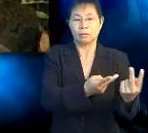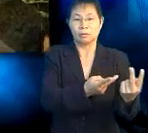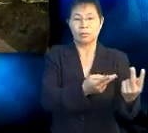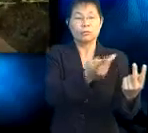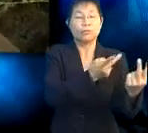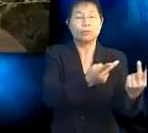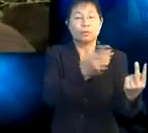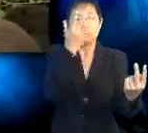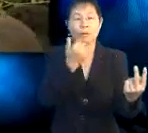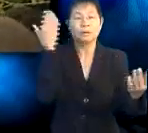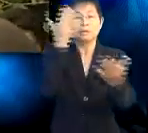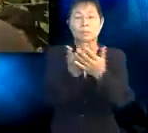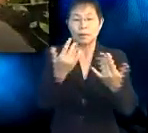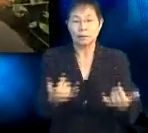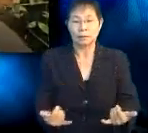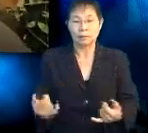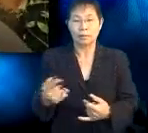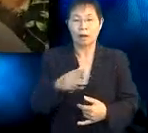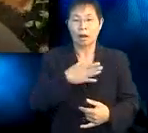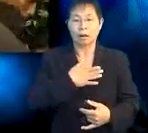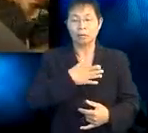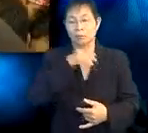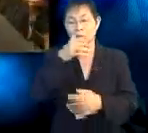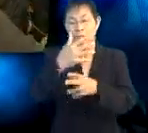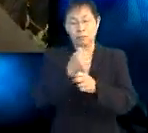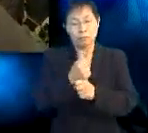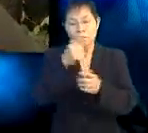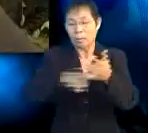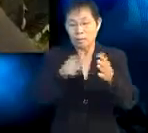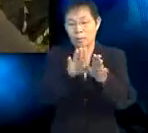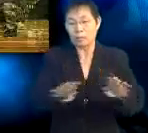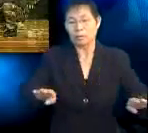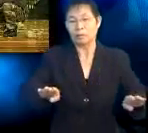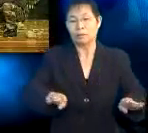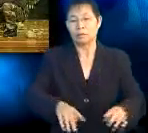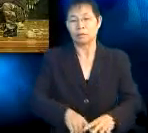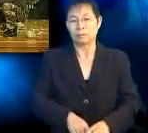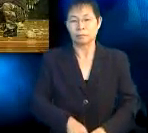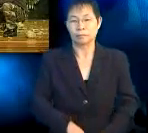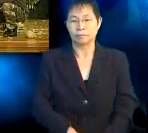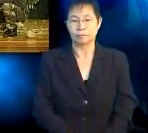Mengapa sehingga hari ini aku tidak dapat apa-apa berita dari kawan kamu?